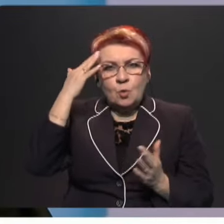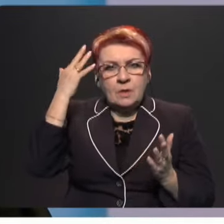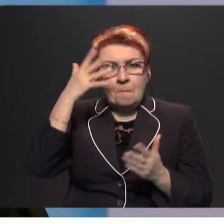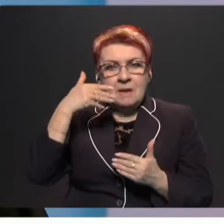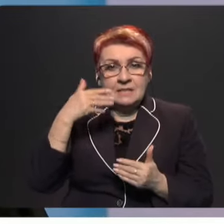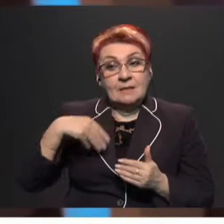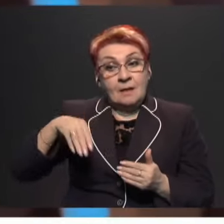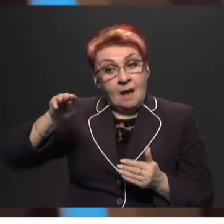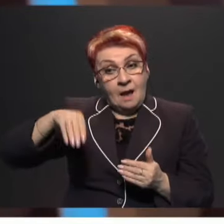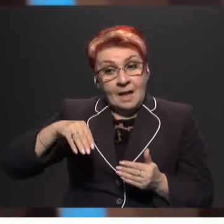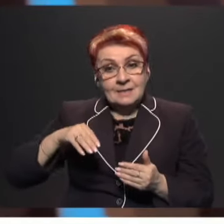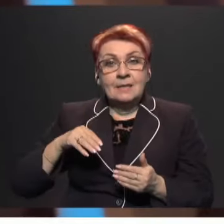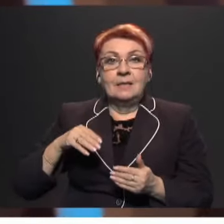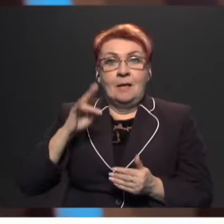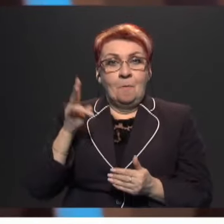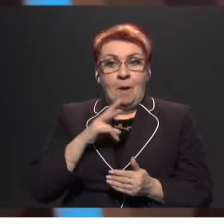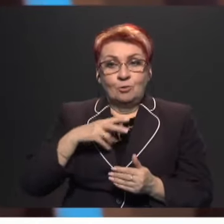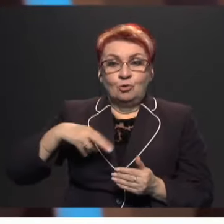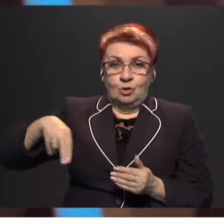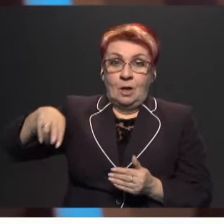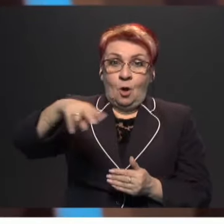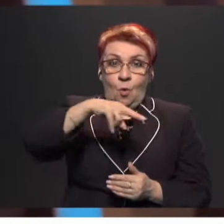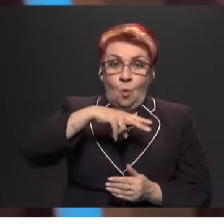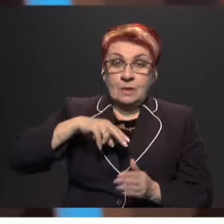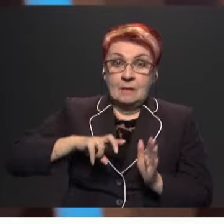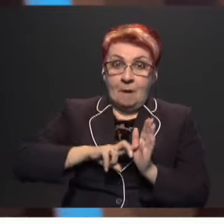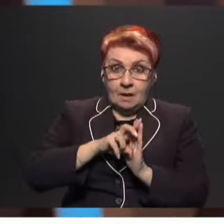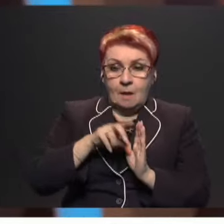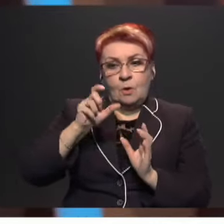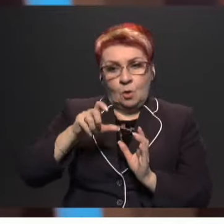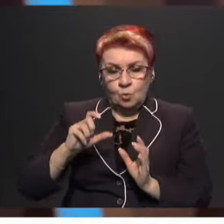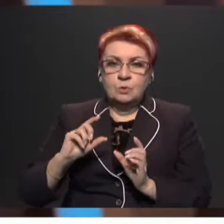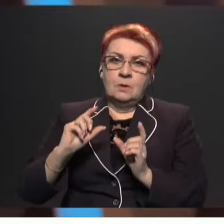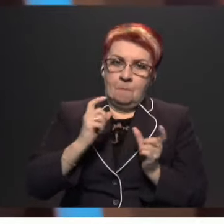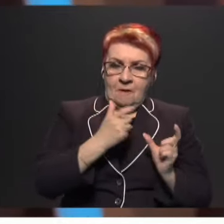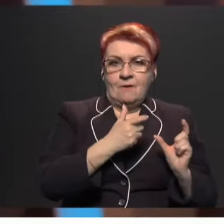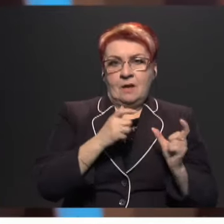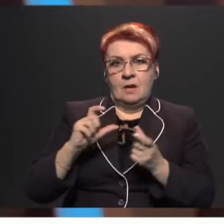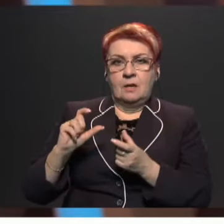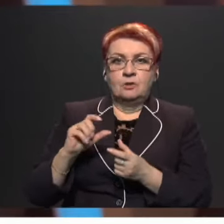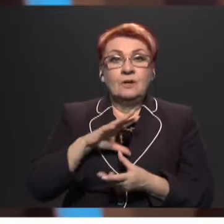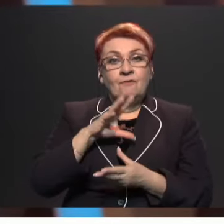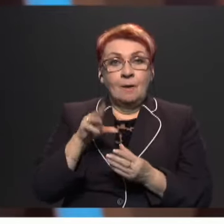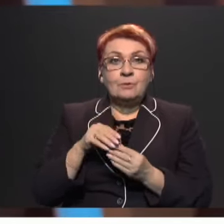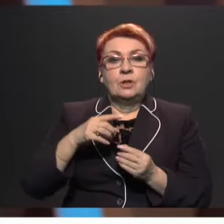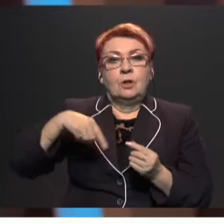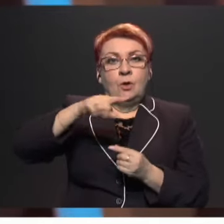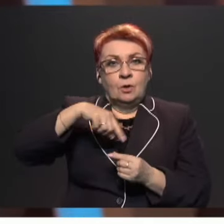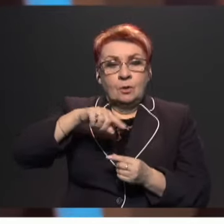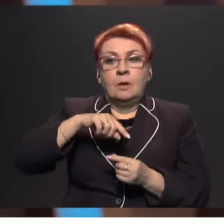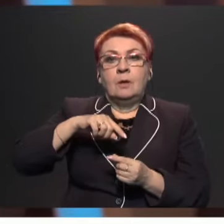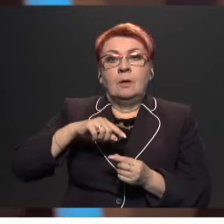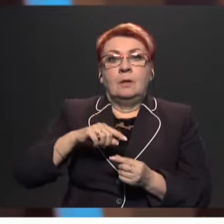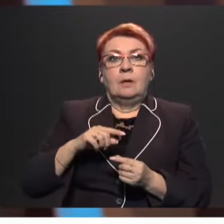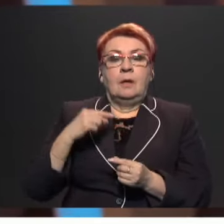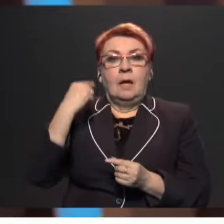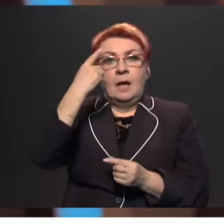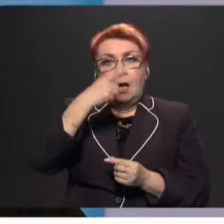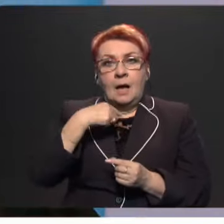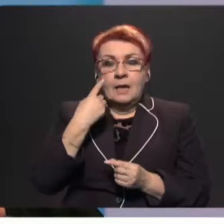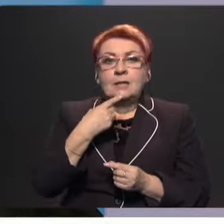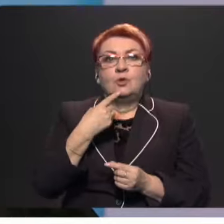мыслей, которые недостойны момента. То есть, по-хорошему, по-настоящему, никто крутиться не должен. поворачиваться к священнику лицом или к